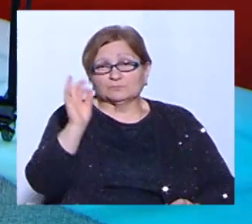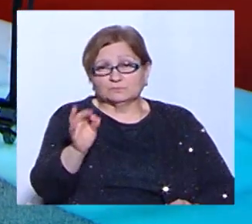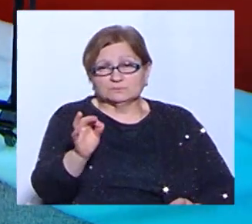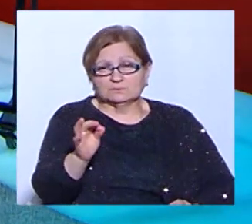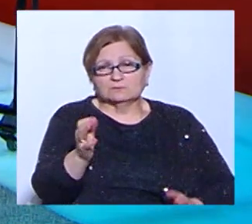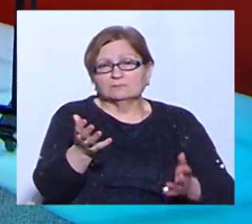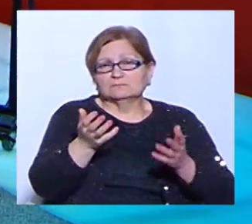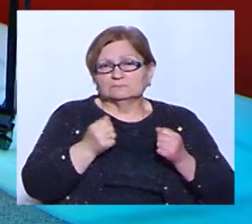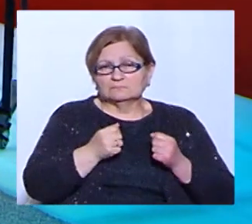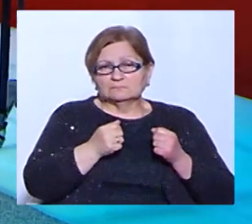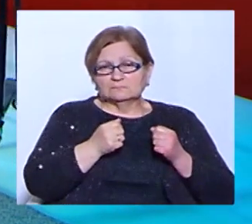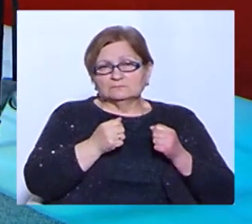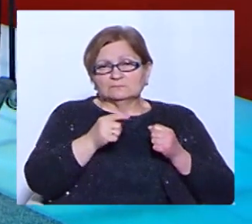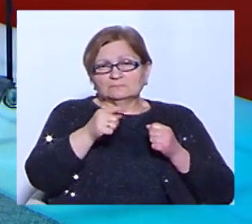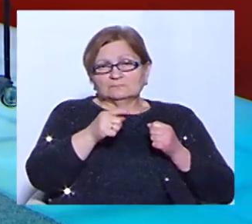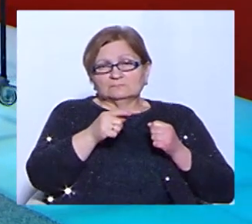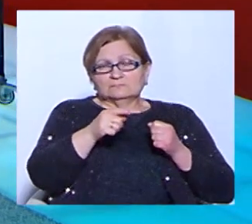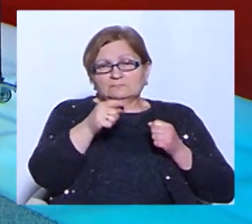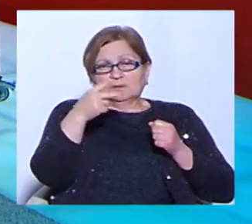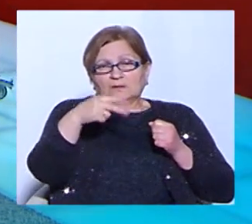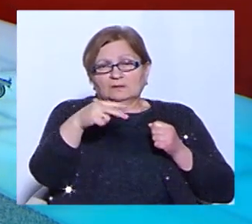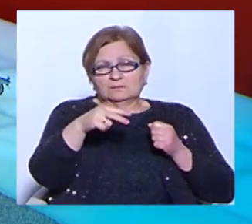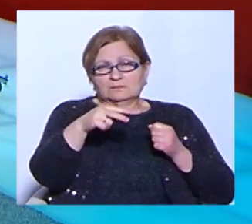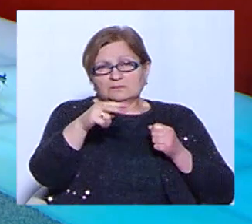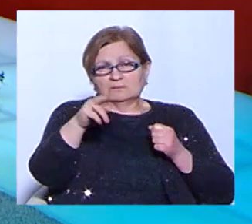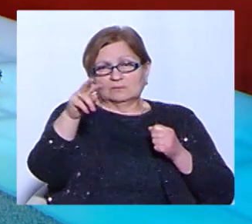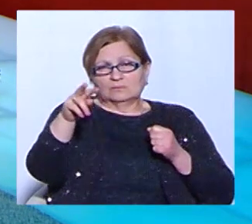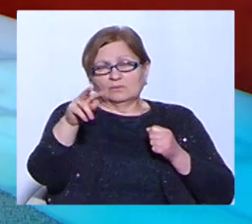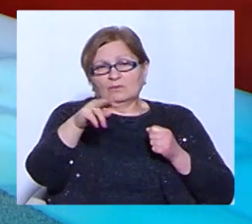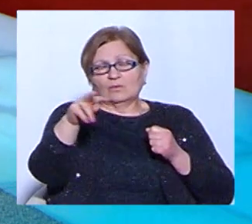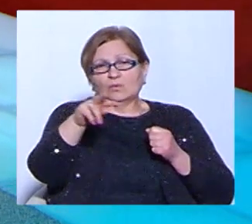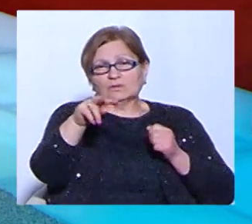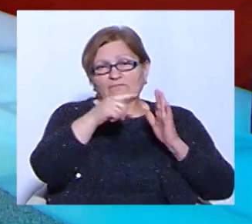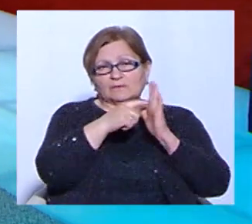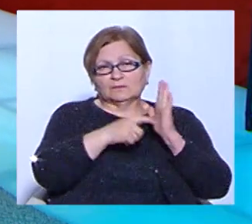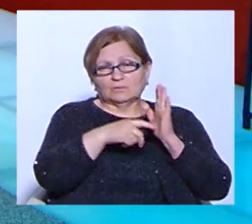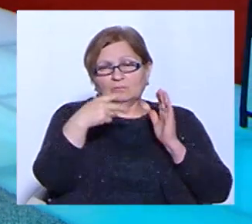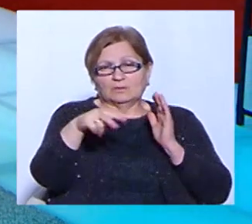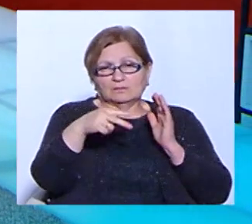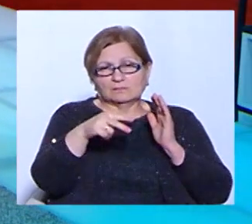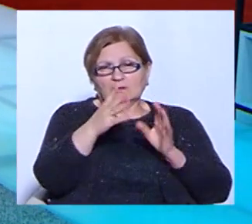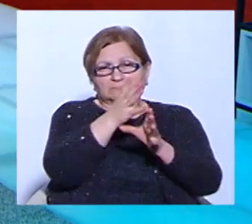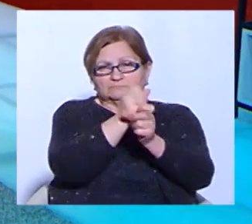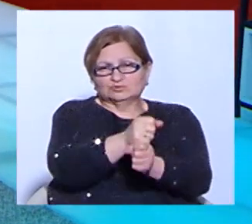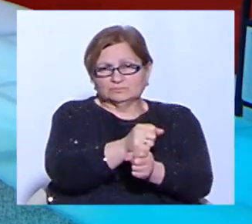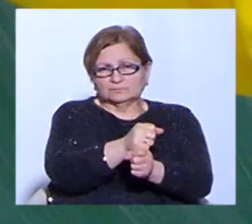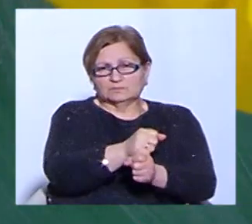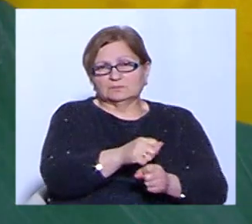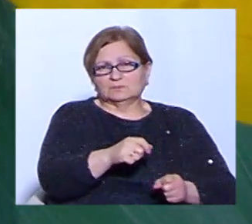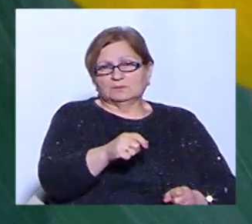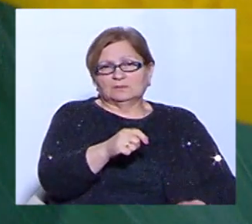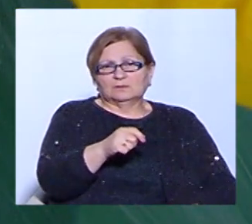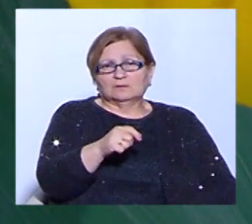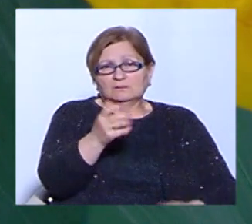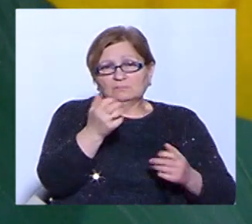და მივიღებთ, შევკვეცავთ, ესე იგი 20 და 100 ორივე იყოფა 20-ზე, ანუ ესე შევკვეცოთ, აქ მივიღებთ 5 და